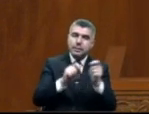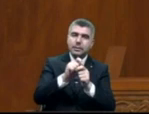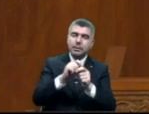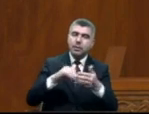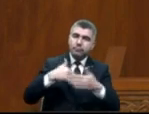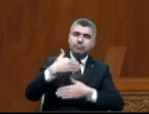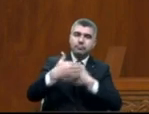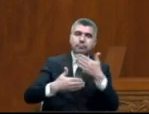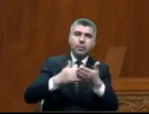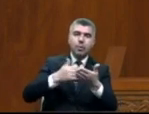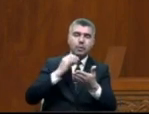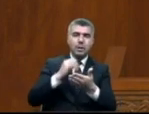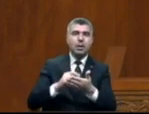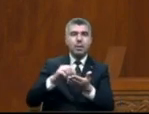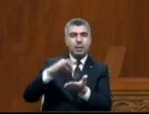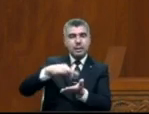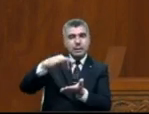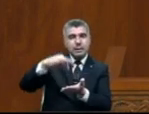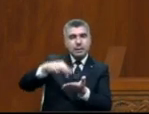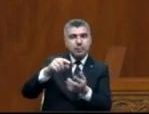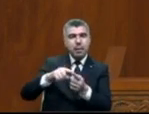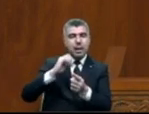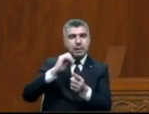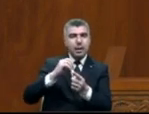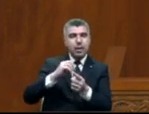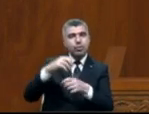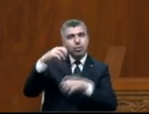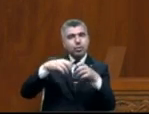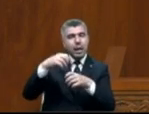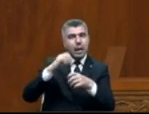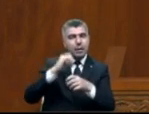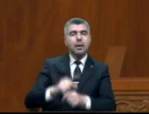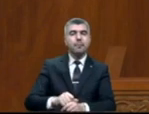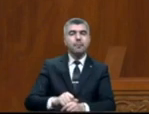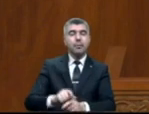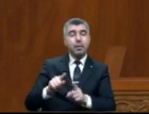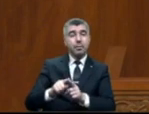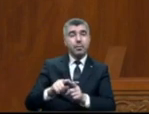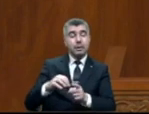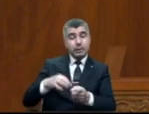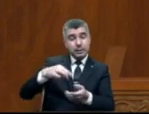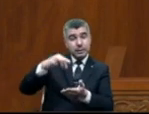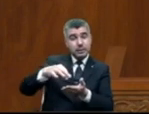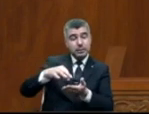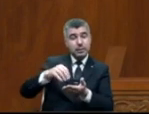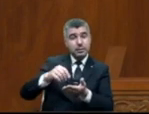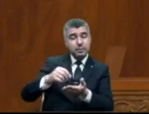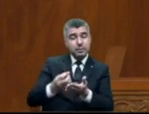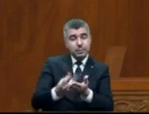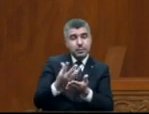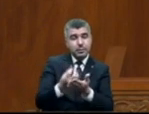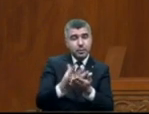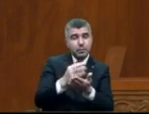الله، وبالخصوص على وثيرة زرع الزراعات الخريفية، مع العلم أن فترة الزرع غادي تمتد إن شاء الله